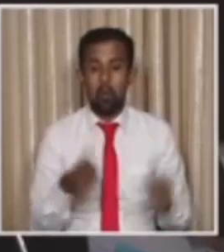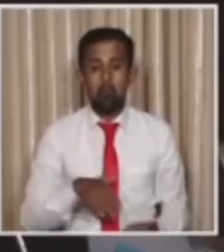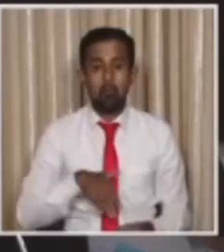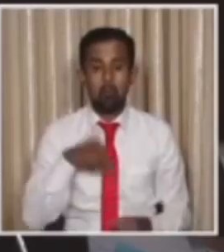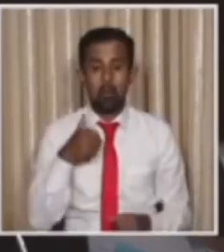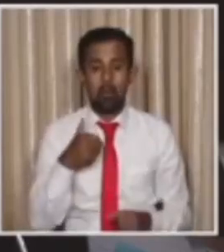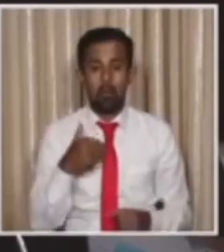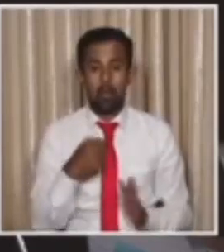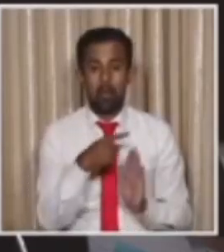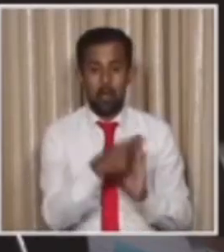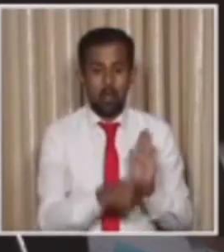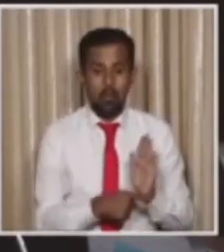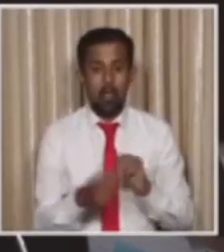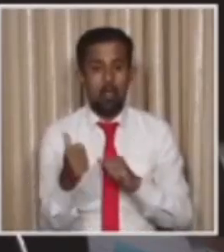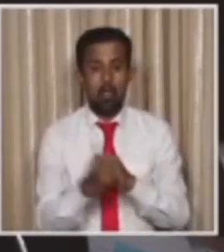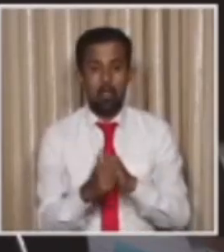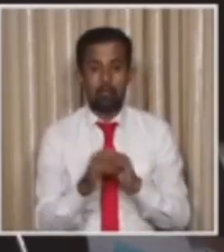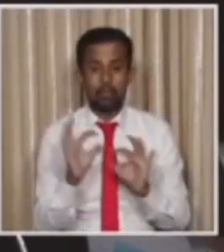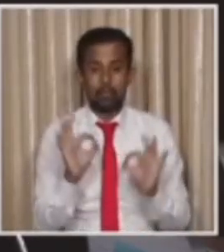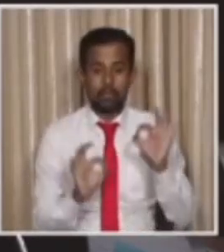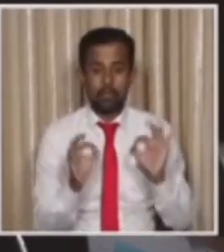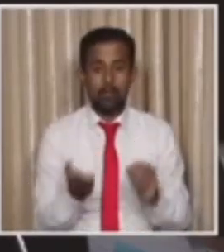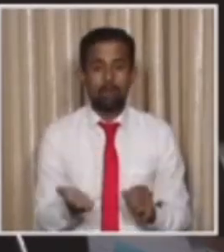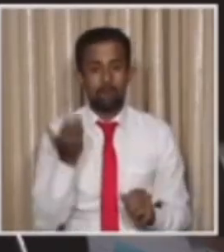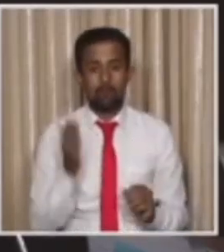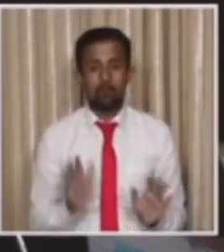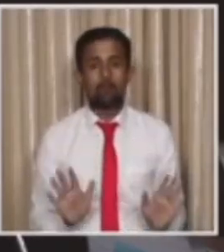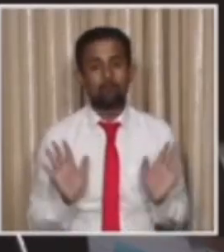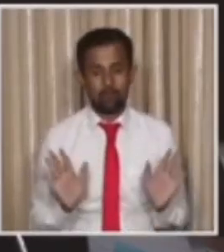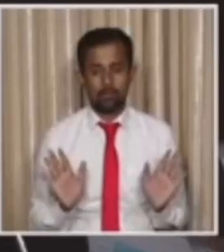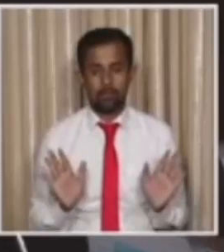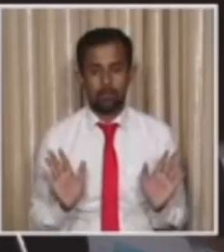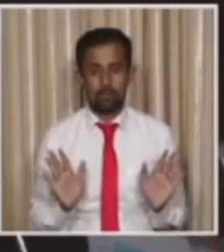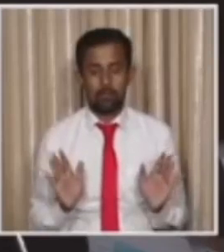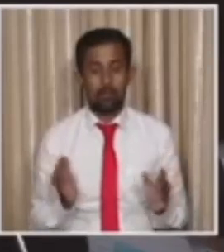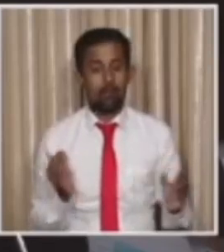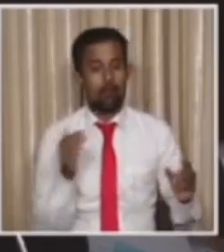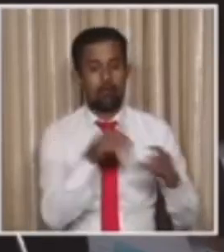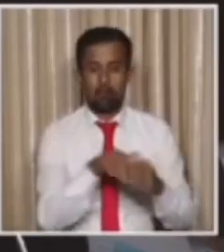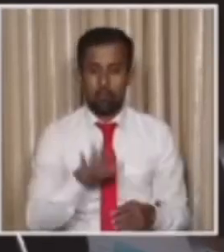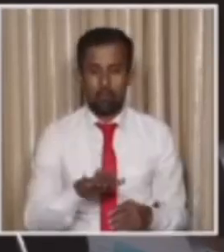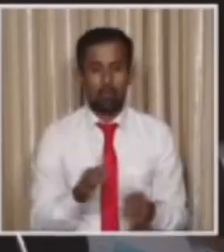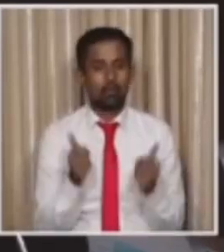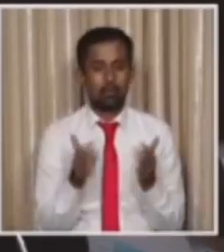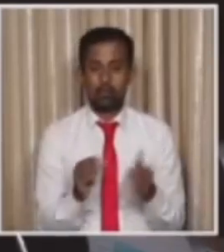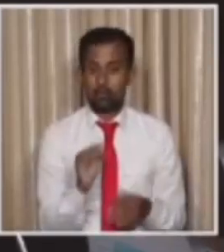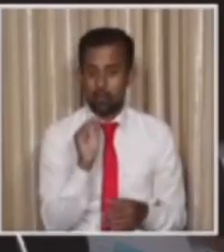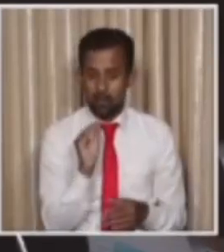අපේ දළදේශීය නිෂ්පාදනය වැඩි කිරීම පමණයි. ඒ වෙතට එක යොමු වෙන්න ඕනේ. හැබැයි ඒක සාර්ථක වෙන්න